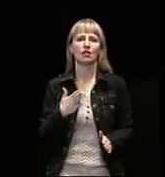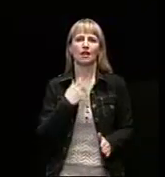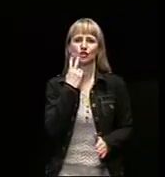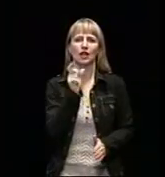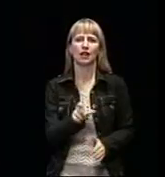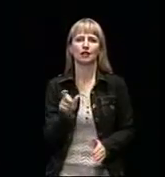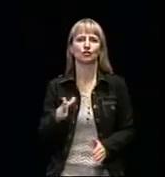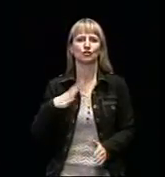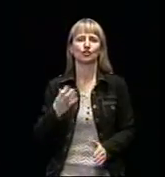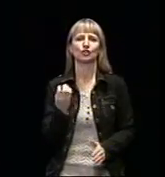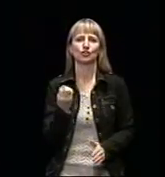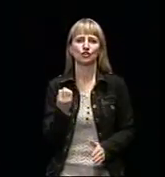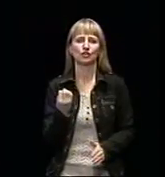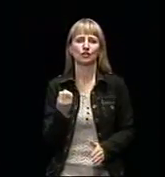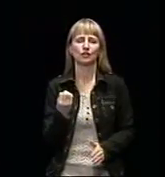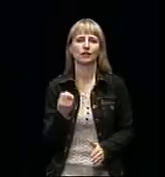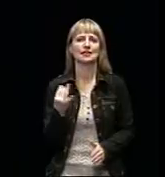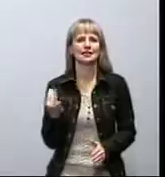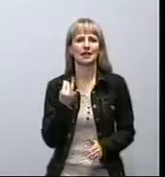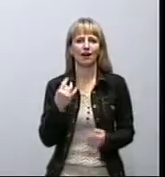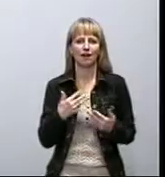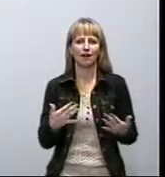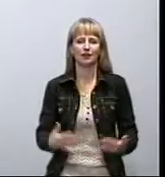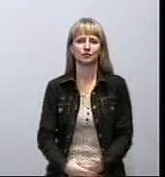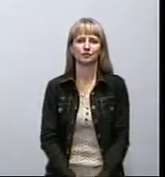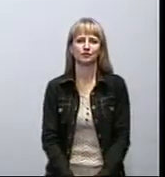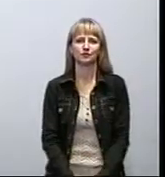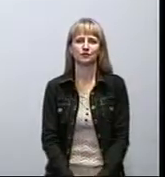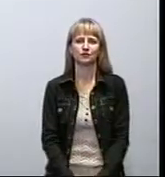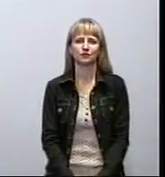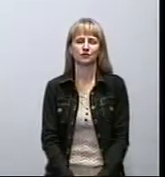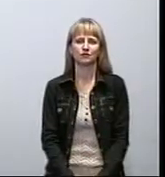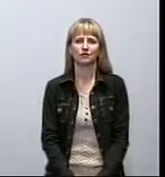глядачів чекає ще дещо цікаве.